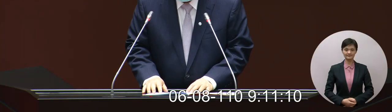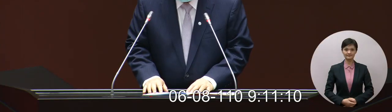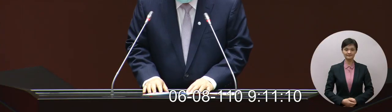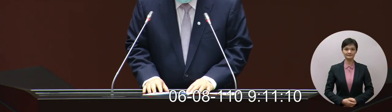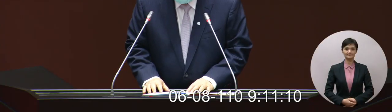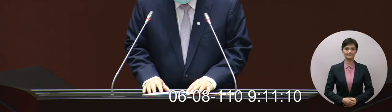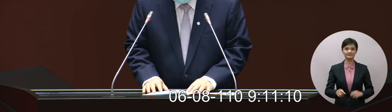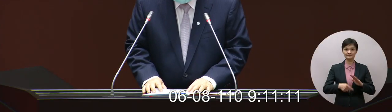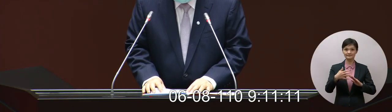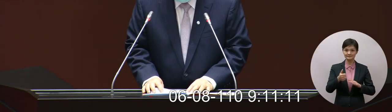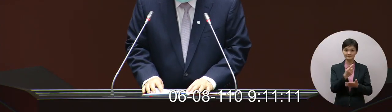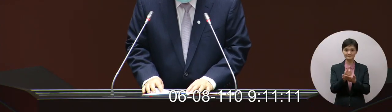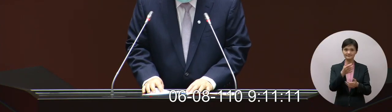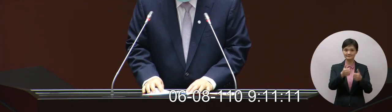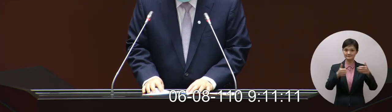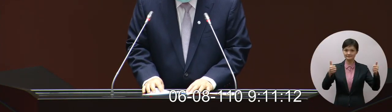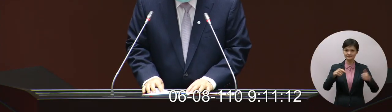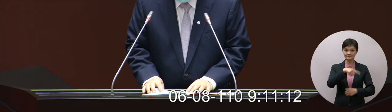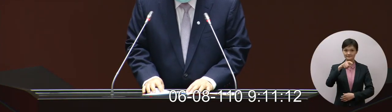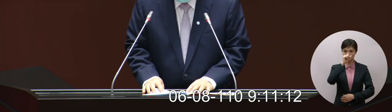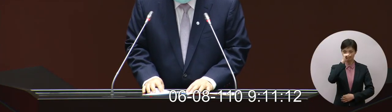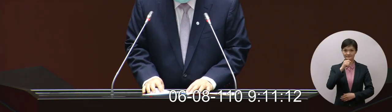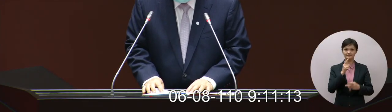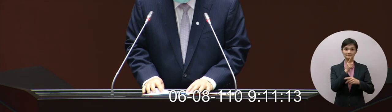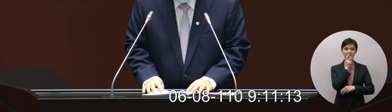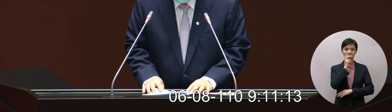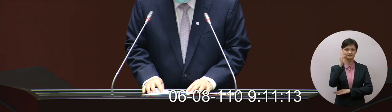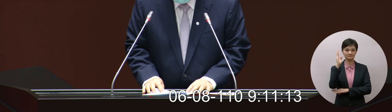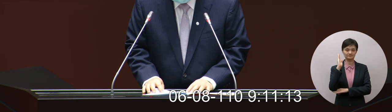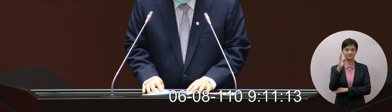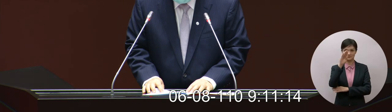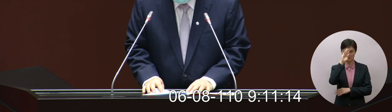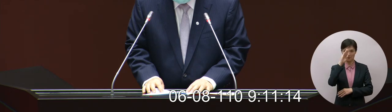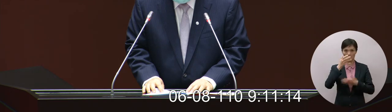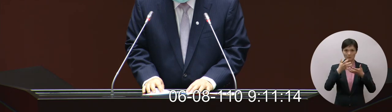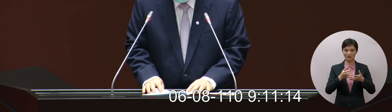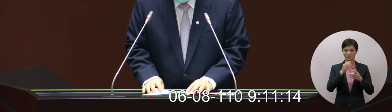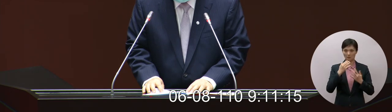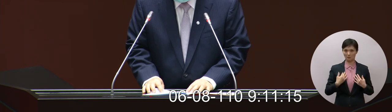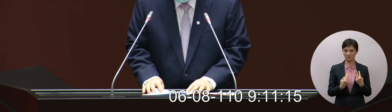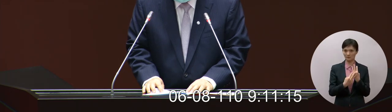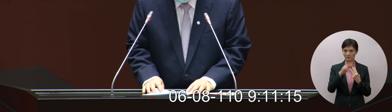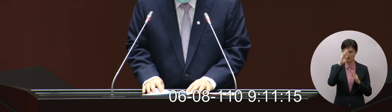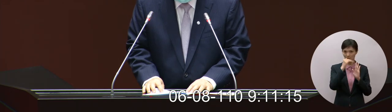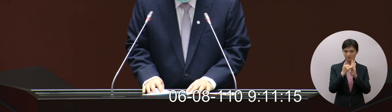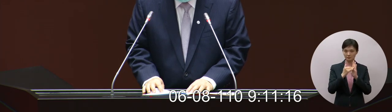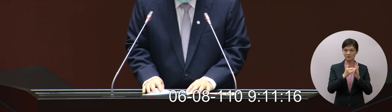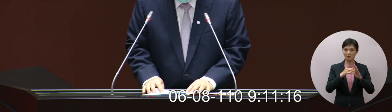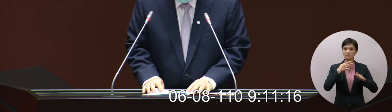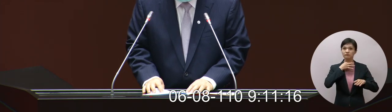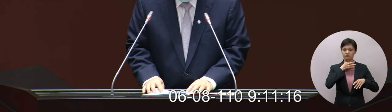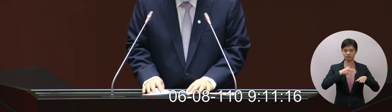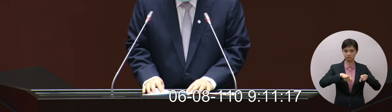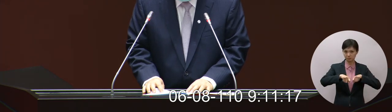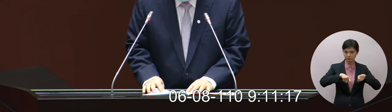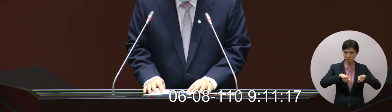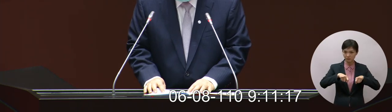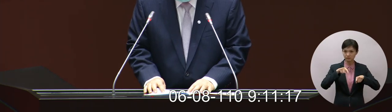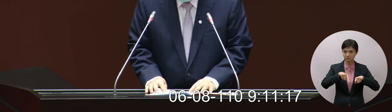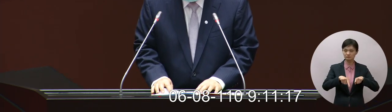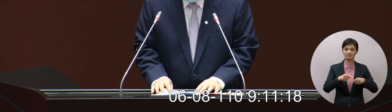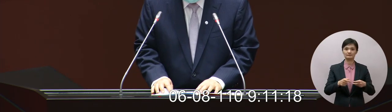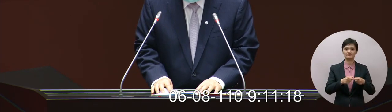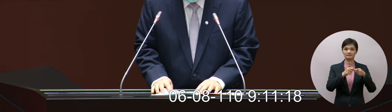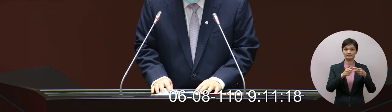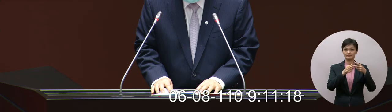游院长、各位委员、先进大家好。中央政府严重特殊传染性肺炎防治及纾困振兴特别预算第三